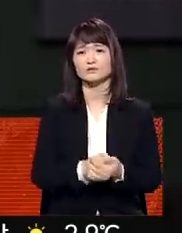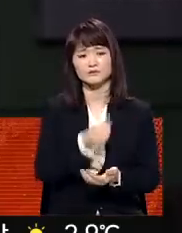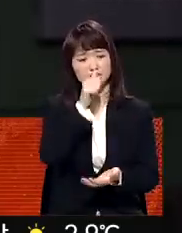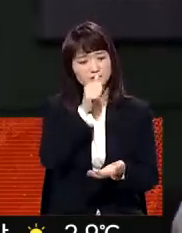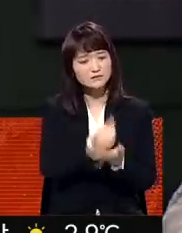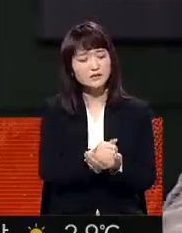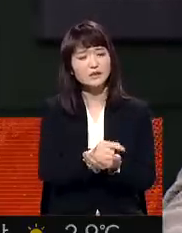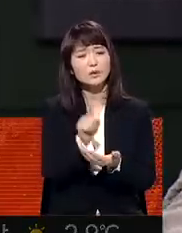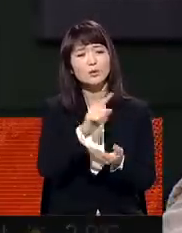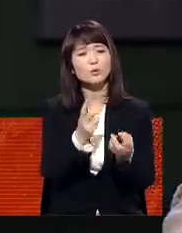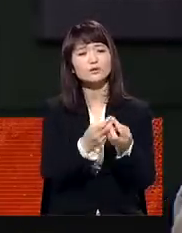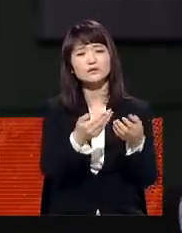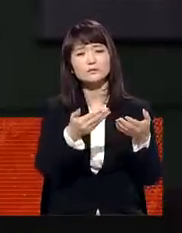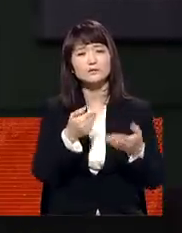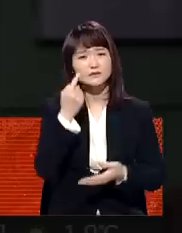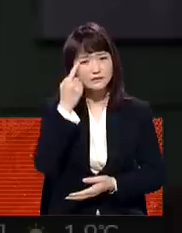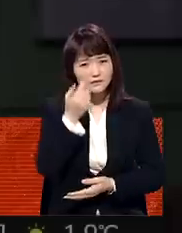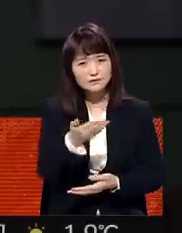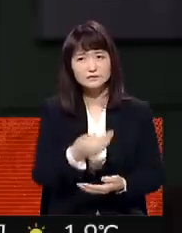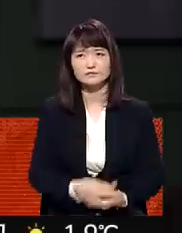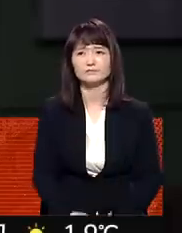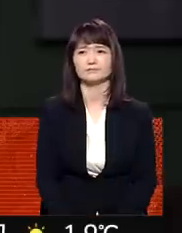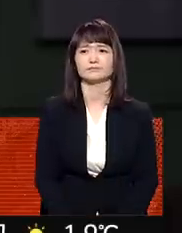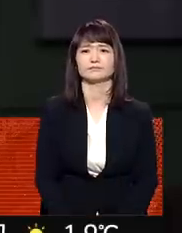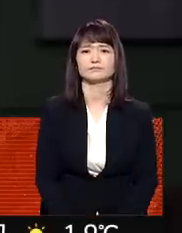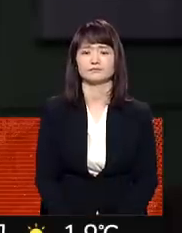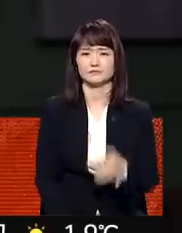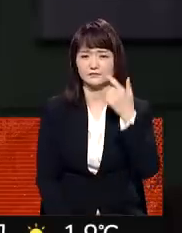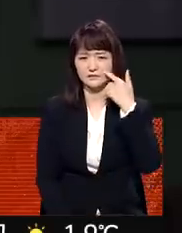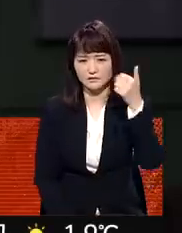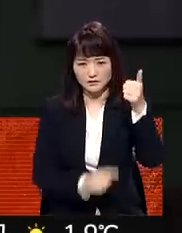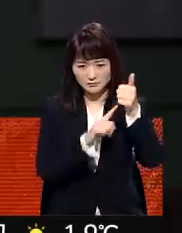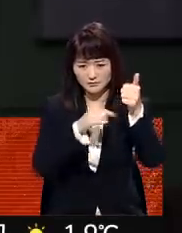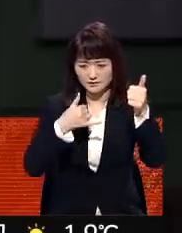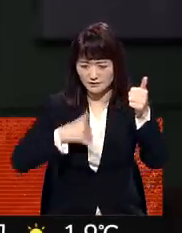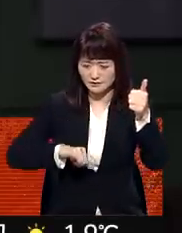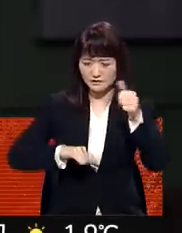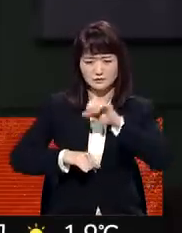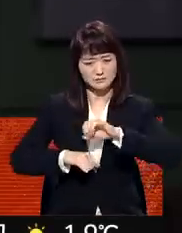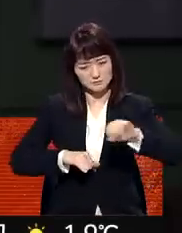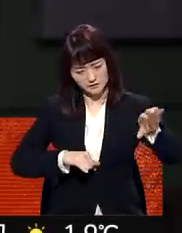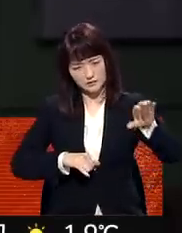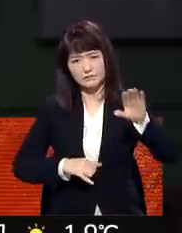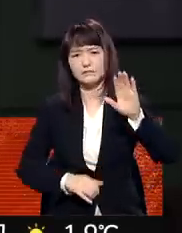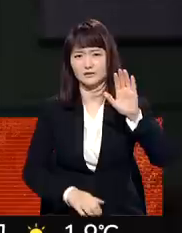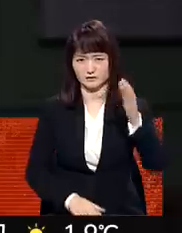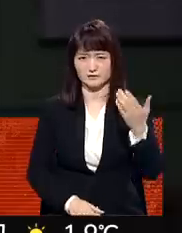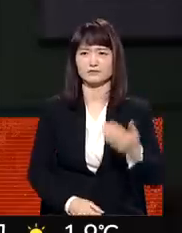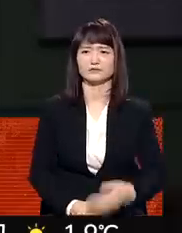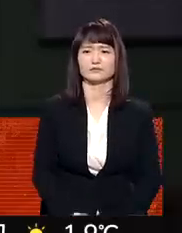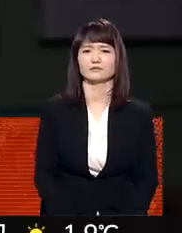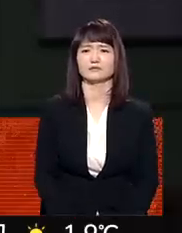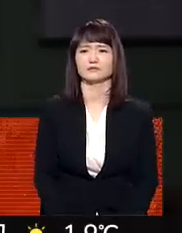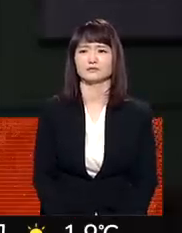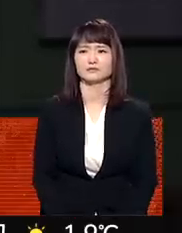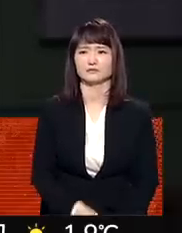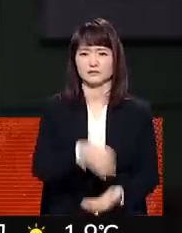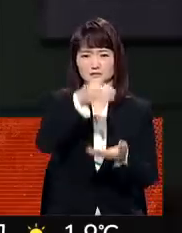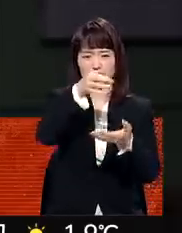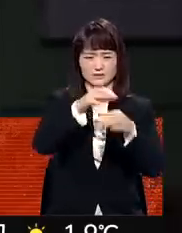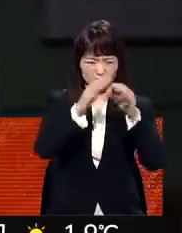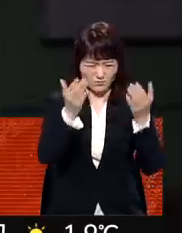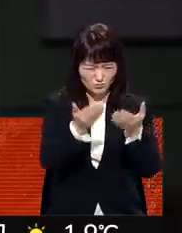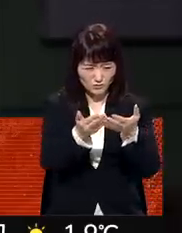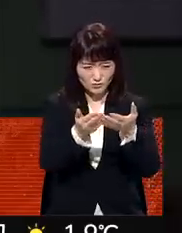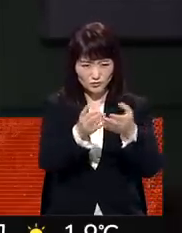받으려고 하냐 이런 얘기도 하셨습니다 라라님은 이런 아빠는 자식들한테도 버림받을 거라고도 해주셨고요 성상수님은 재산 전부